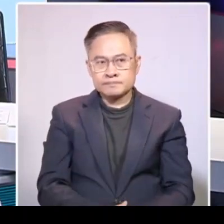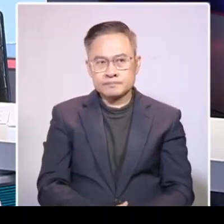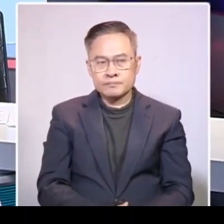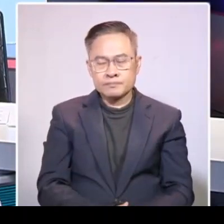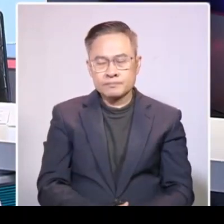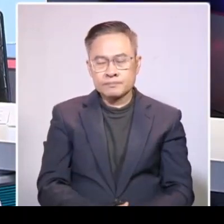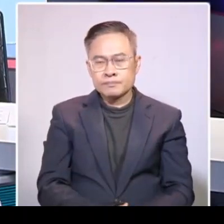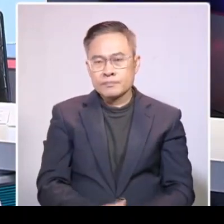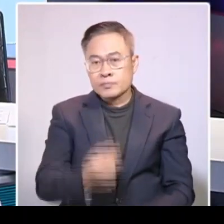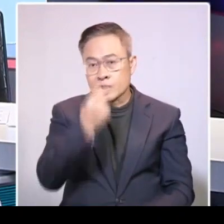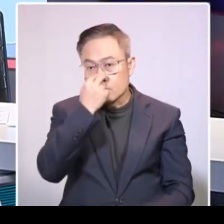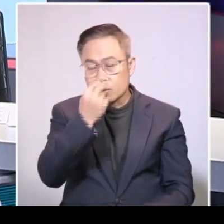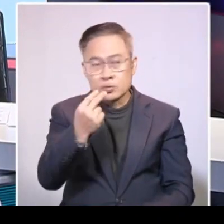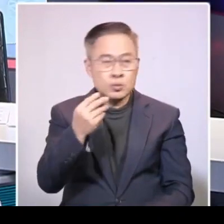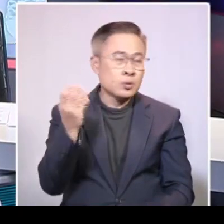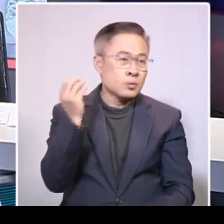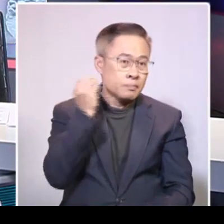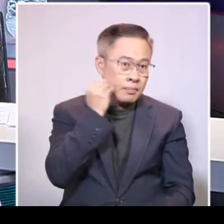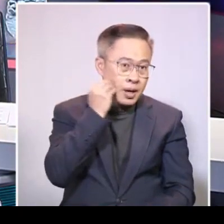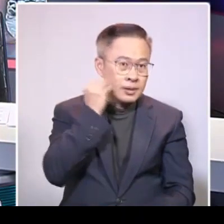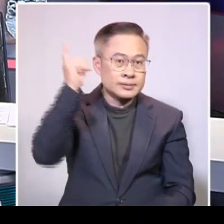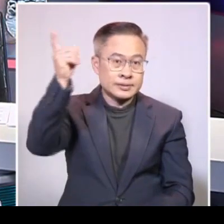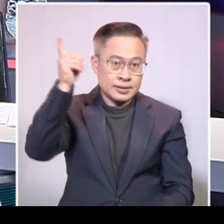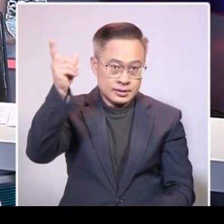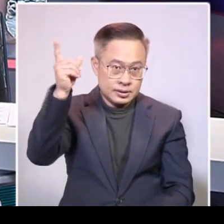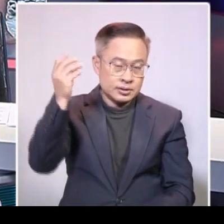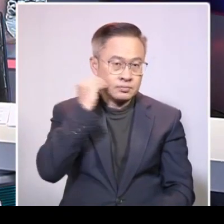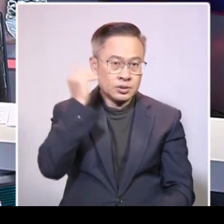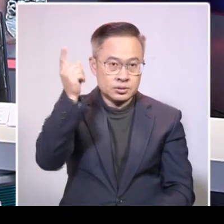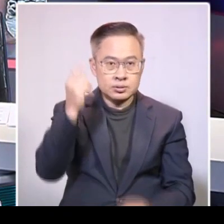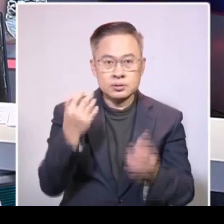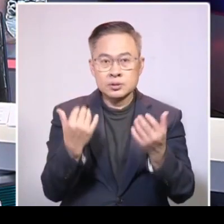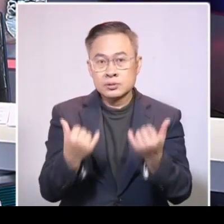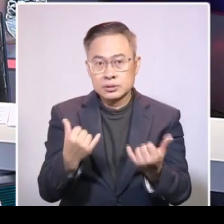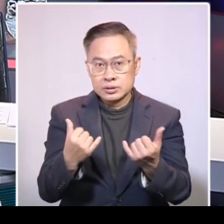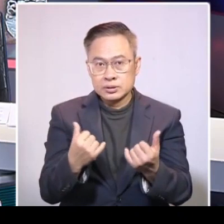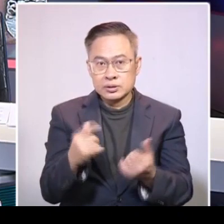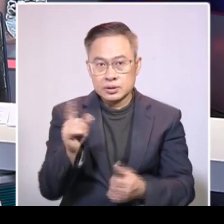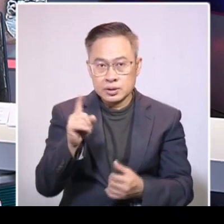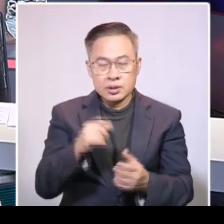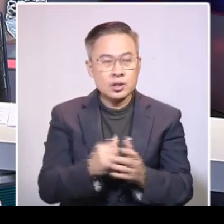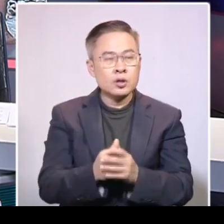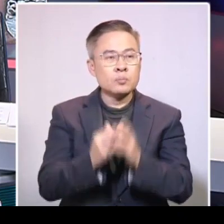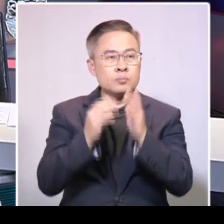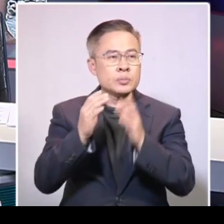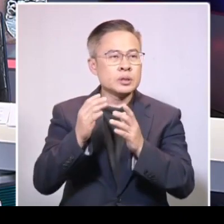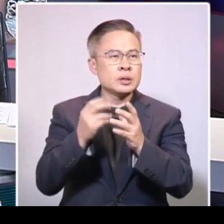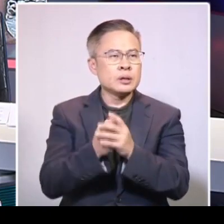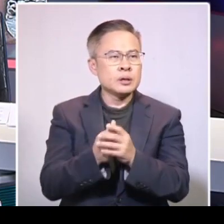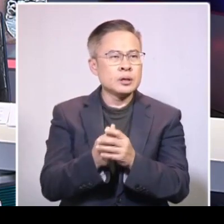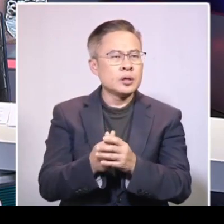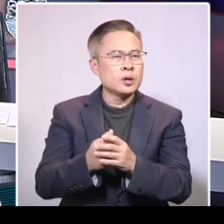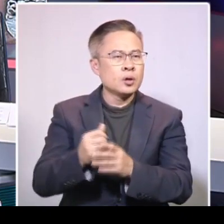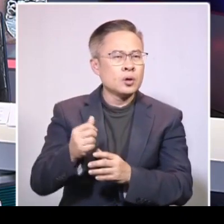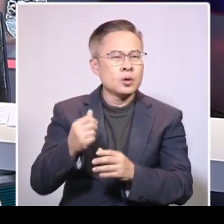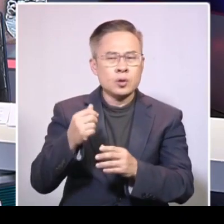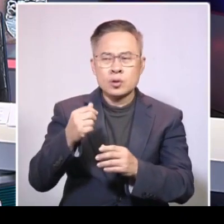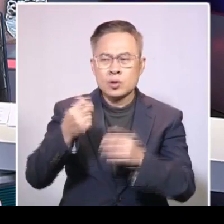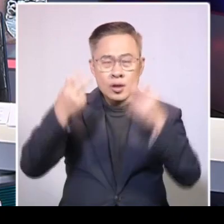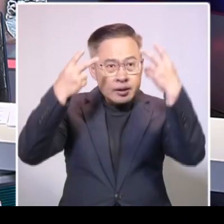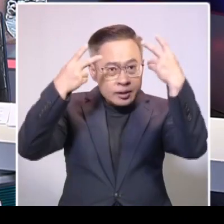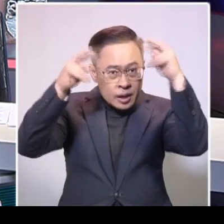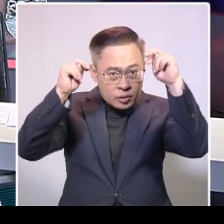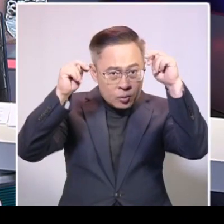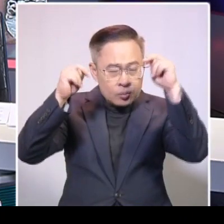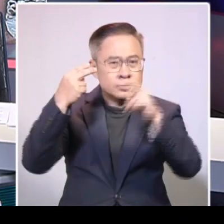เราไปดูบรรยากาศของบ้านจันทร์ส่องล่าในวันนี้เรียกว่าคึกคักเพราะว่ามีแขกมาเยี่ยมนายทักษิณนะฮะซึ่งก็คือส